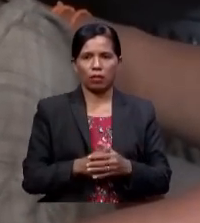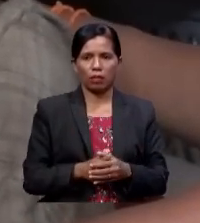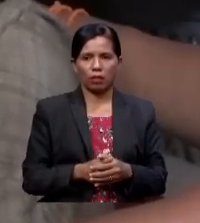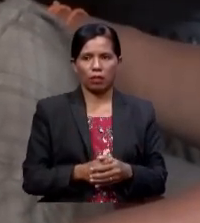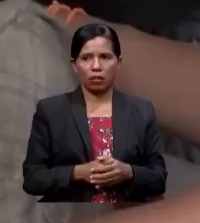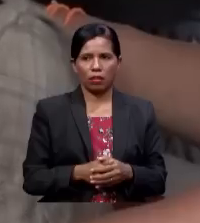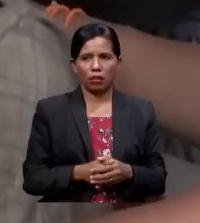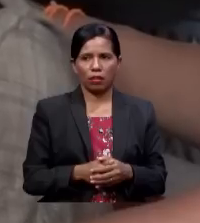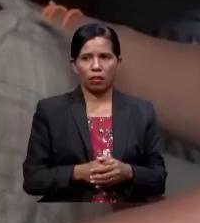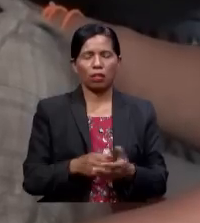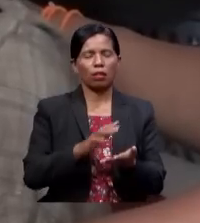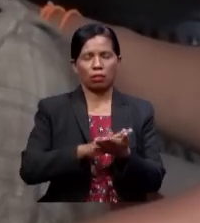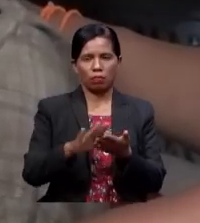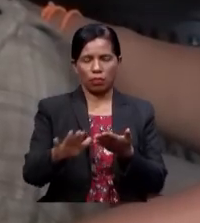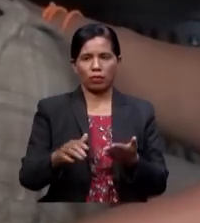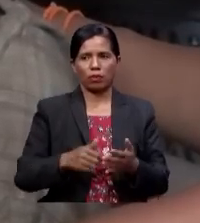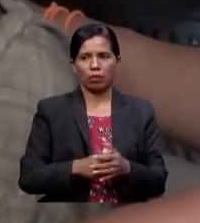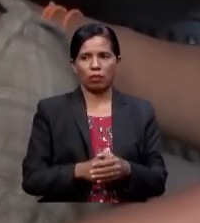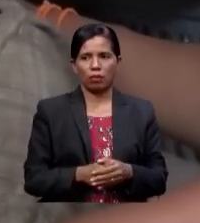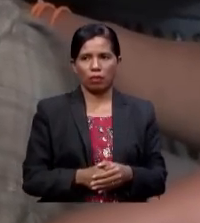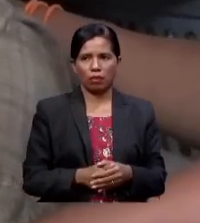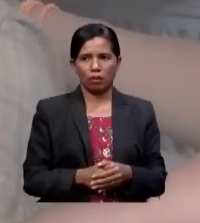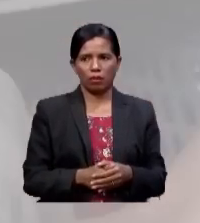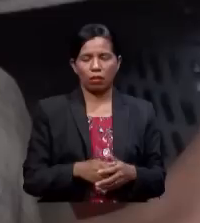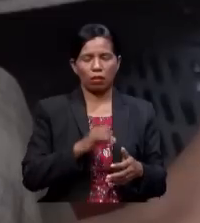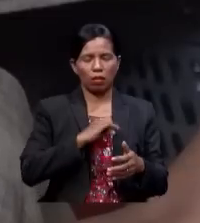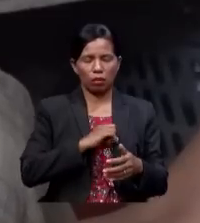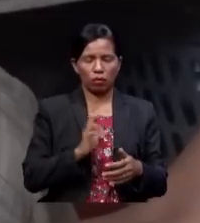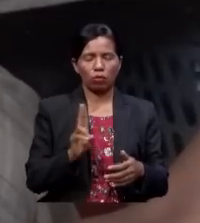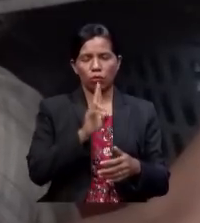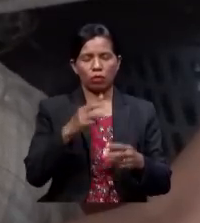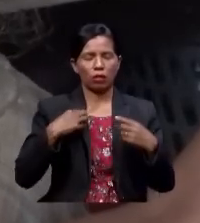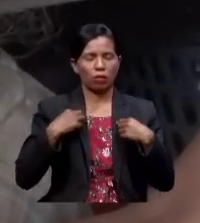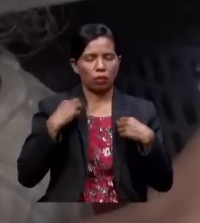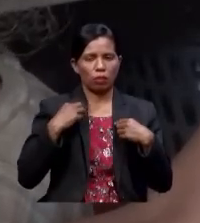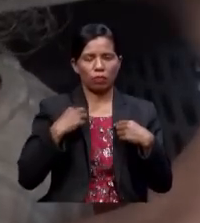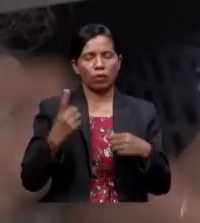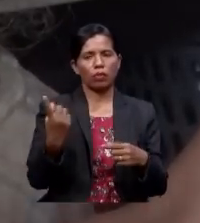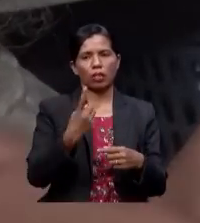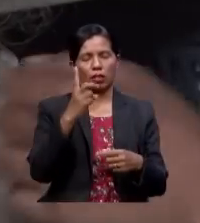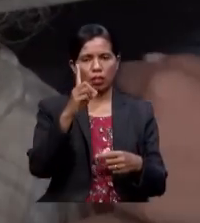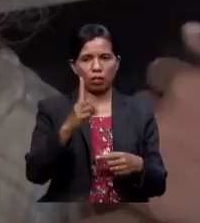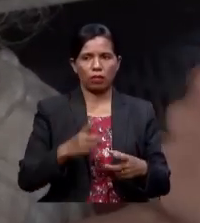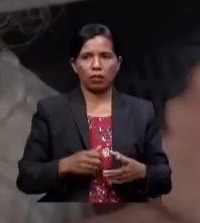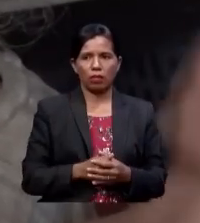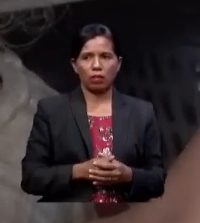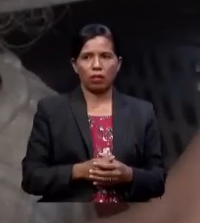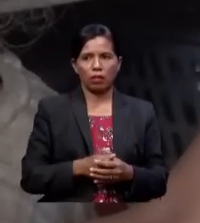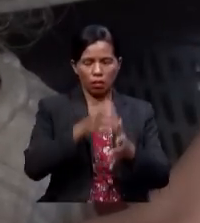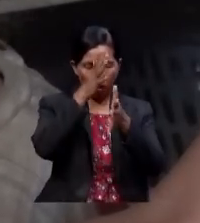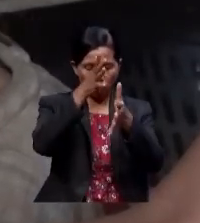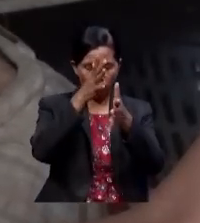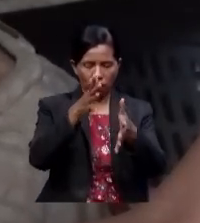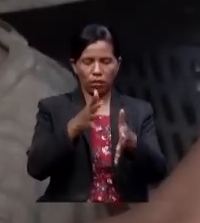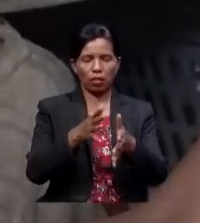soer. Mos. Oh, tai stroka. Aku tuas niambe. Ni niambe kepala dit ni.